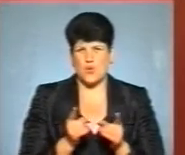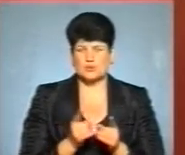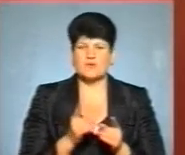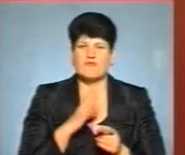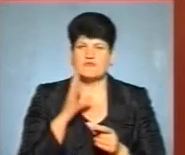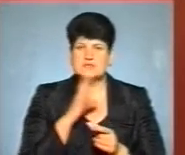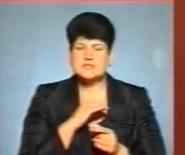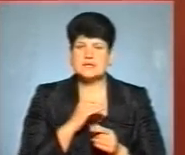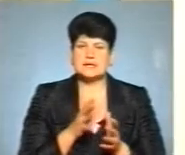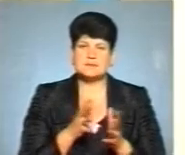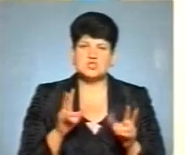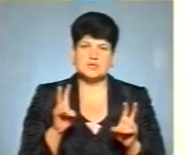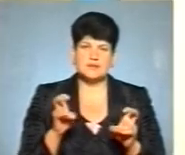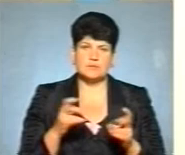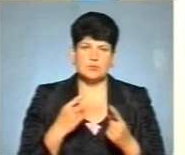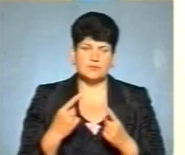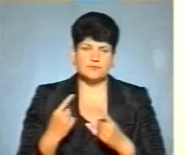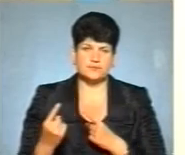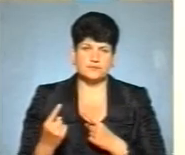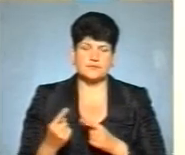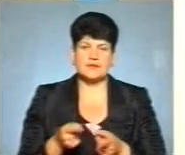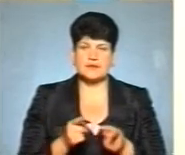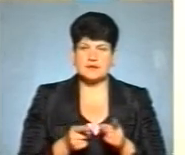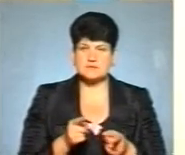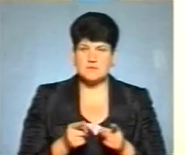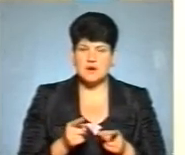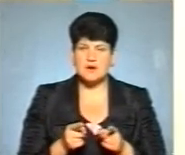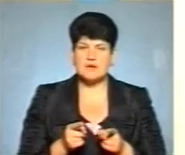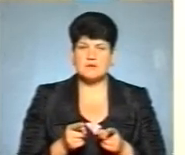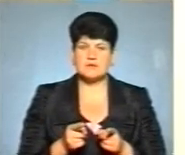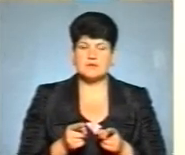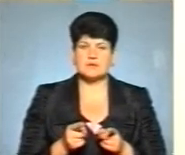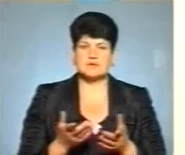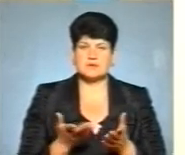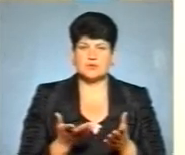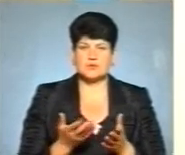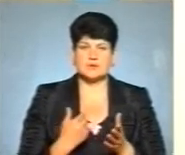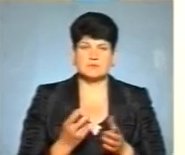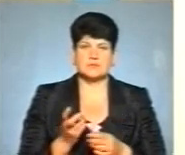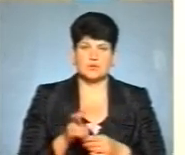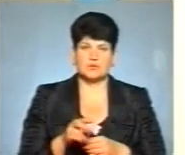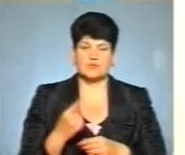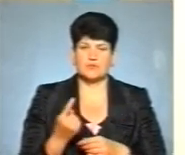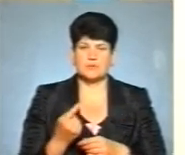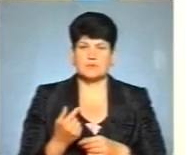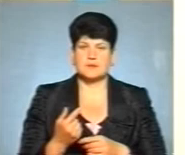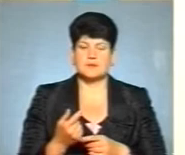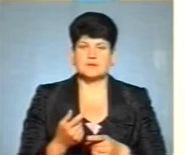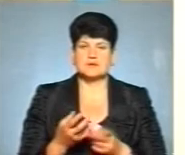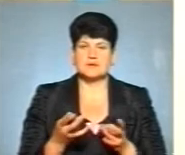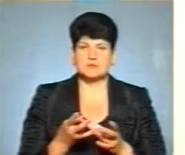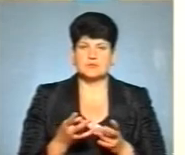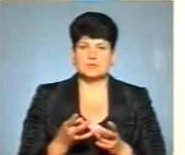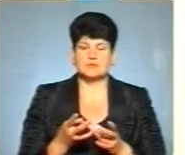сьогодні охопити якомога більше тем. Ну, насправді, з стратегії, якою я заходив в область, так, внеслися корективи